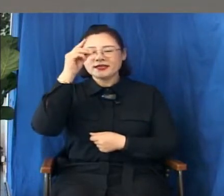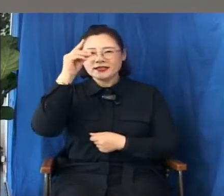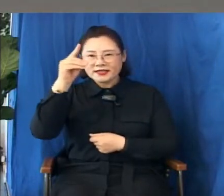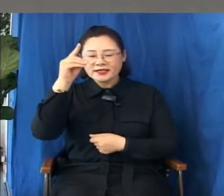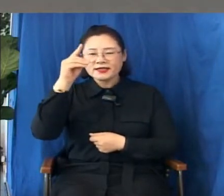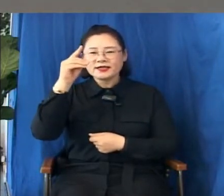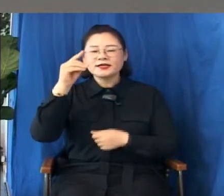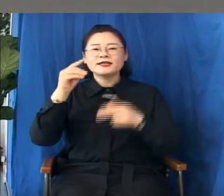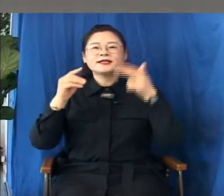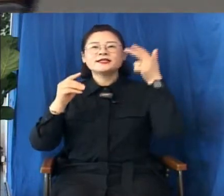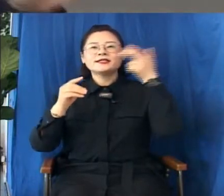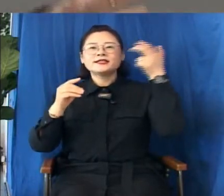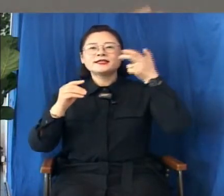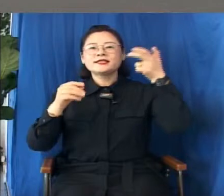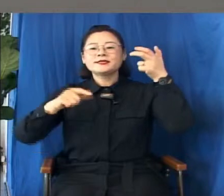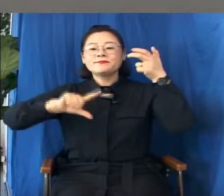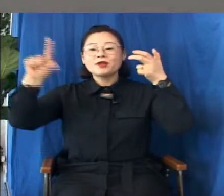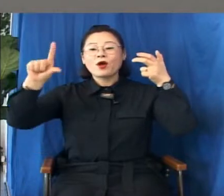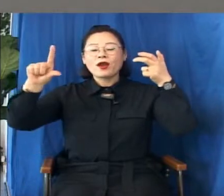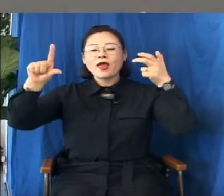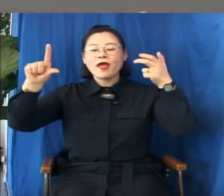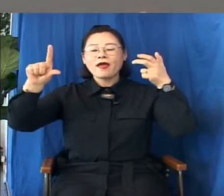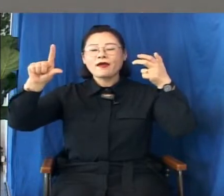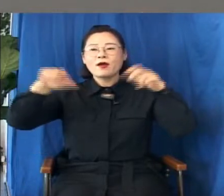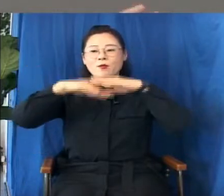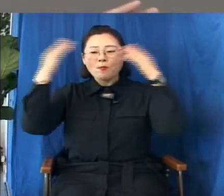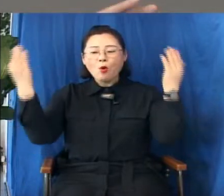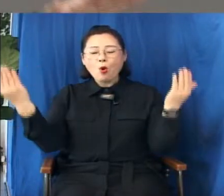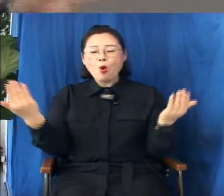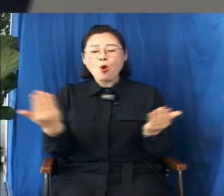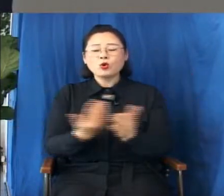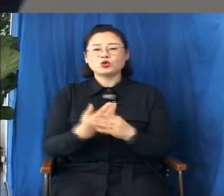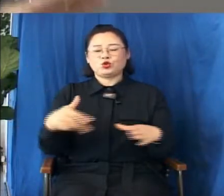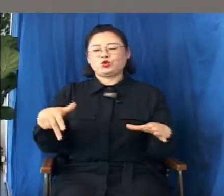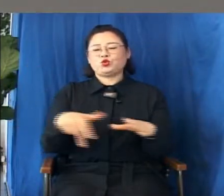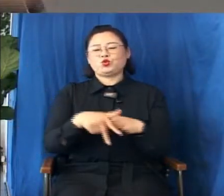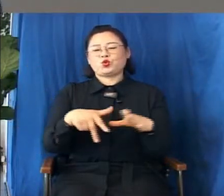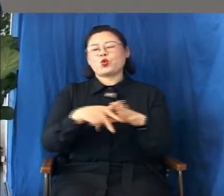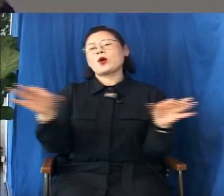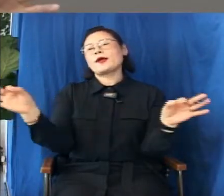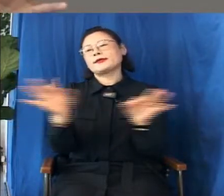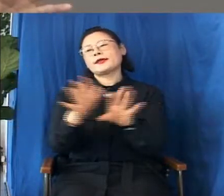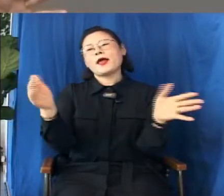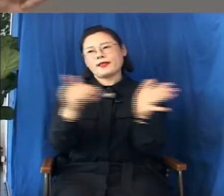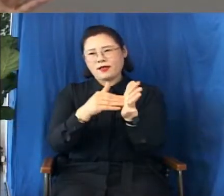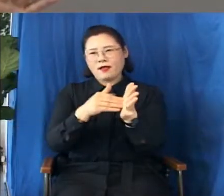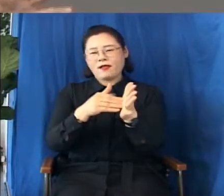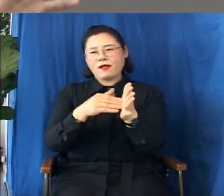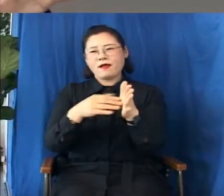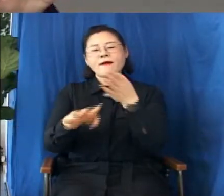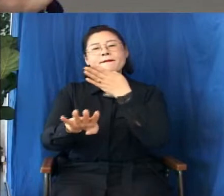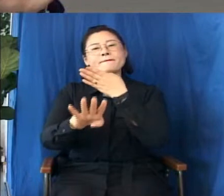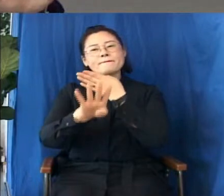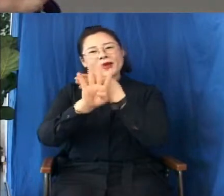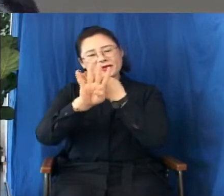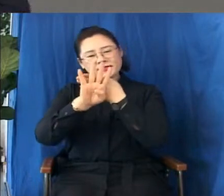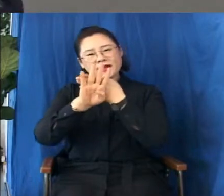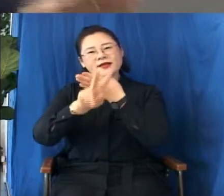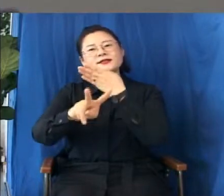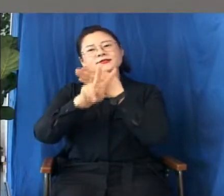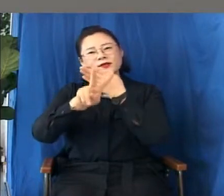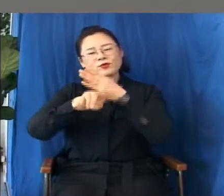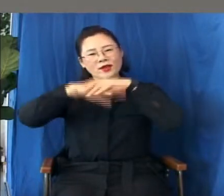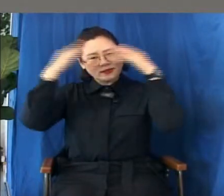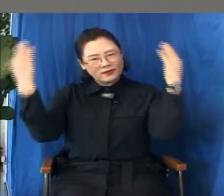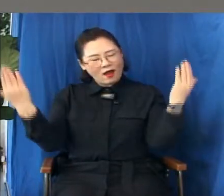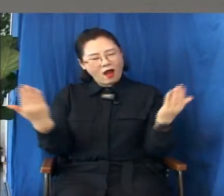모든 종파가 다 사라졌어요. 그리고 뭐 바리새인, 사두개인 뭐 이런 것들도 다